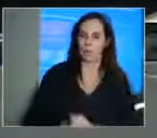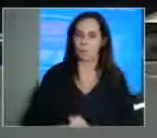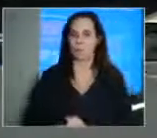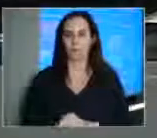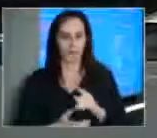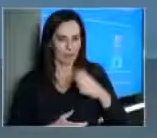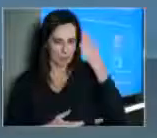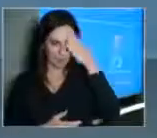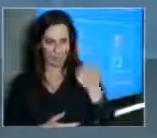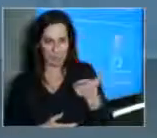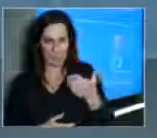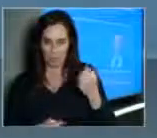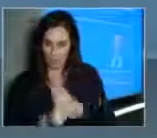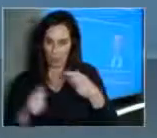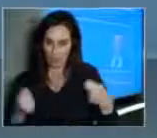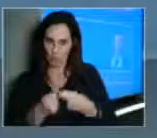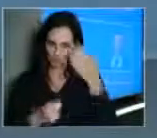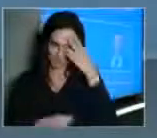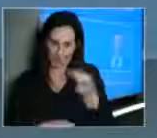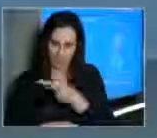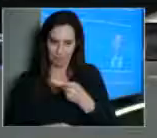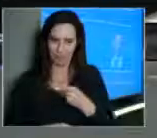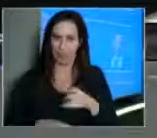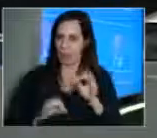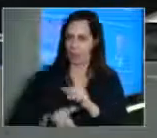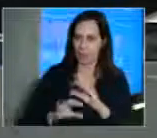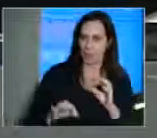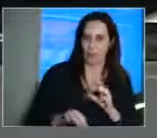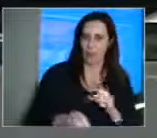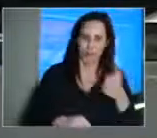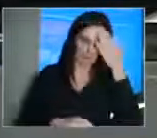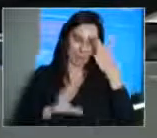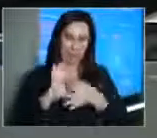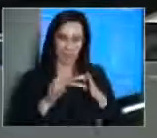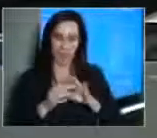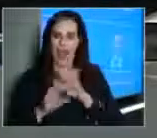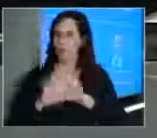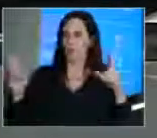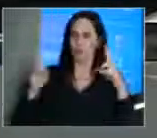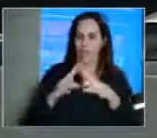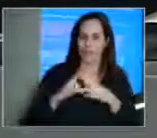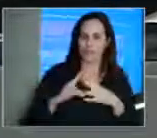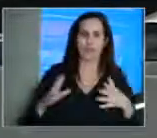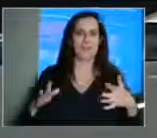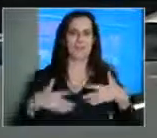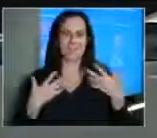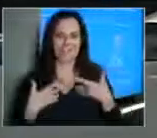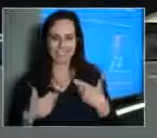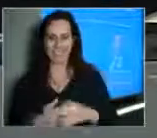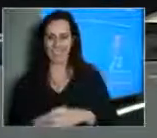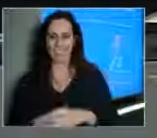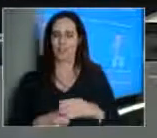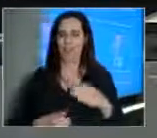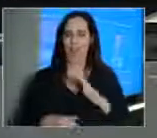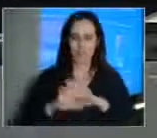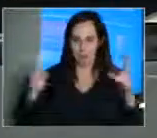אתם מכירים אגב מפעילויות משותפות? לא, האמת שלא, אנחנו מעולם לא נפגשנו. מעולם לא נפגשנו. אני מאוד שמח על הפעילות. לא, אני רוצה לציין את הנקודה